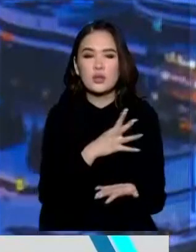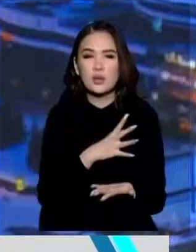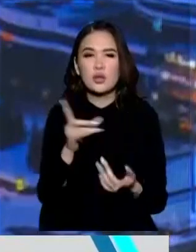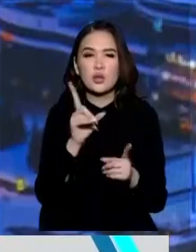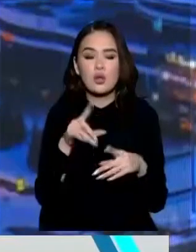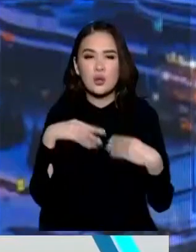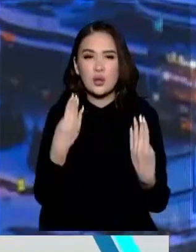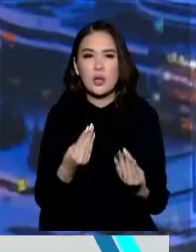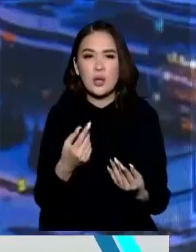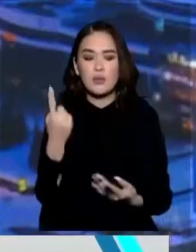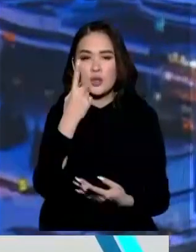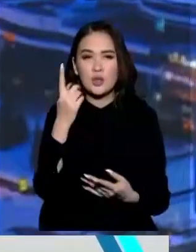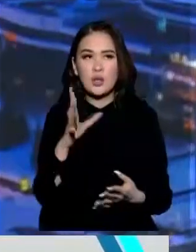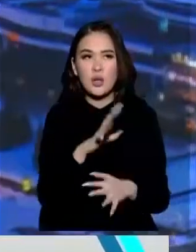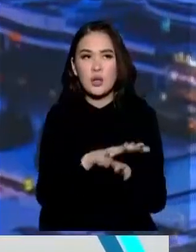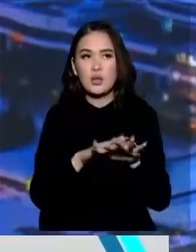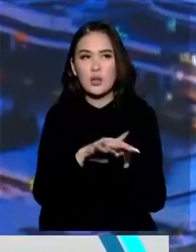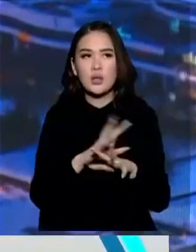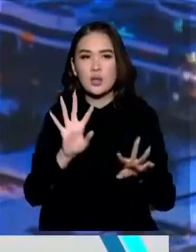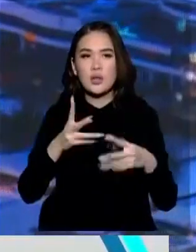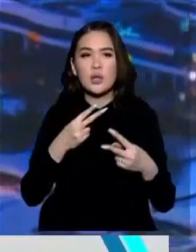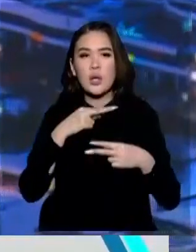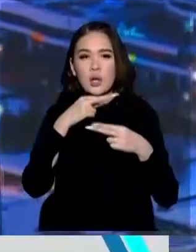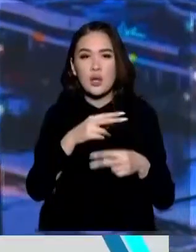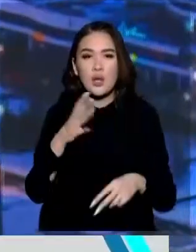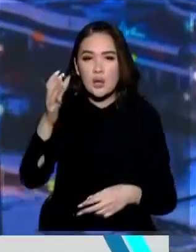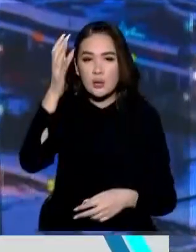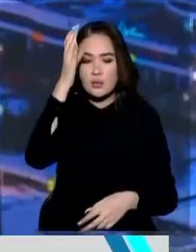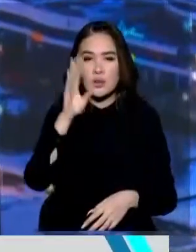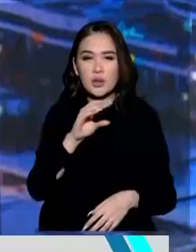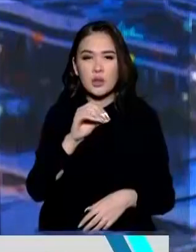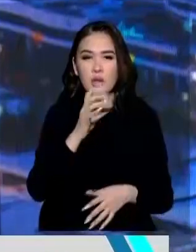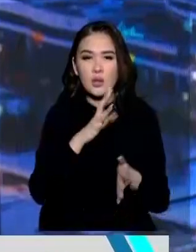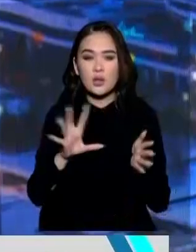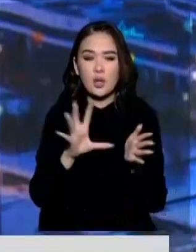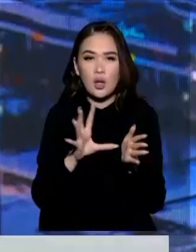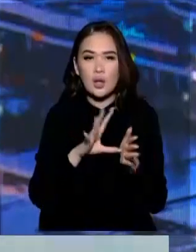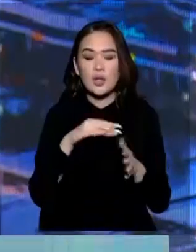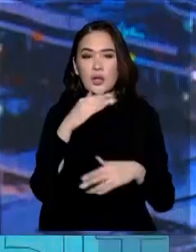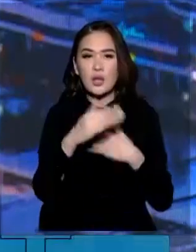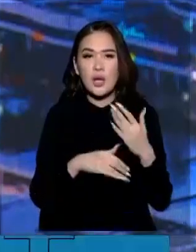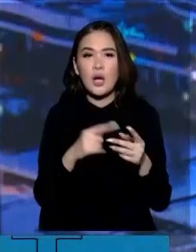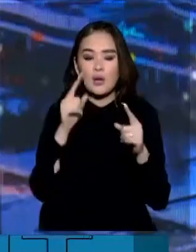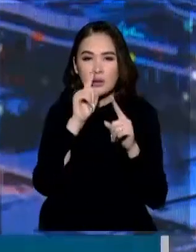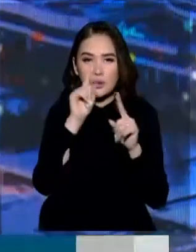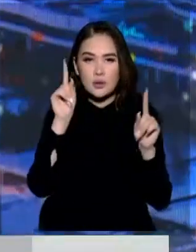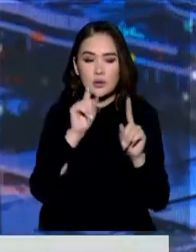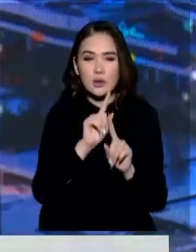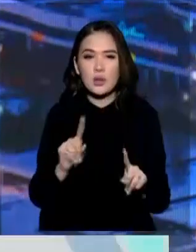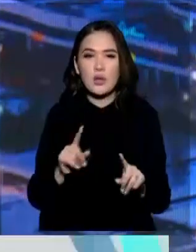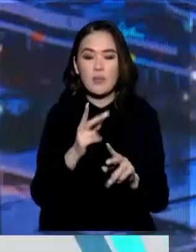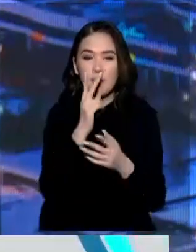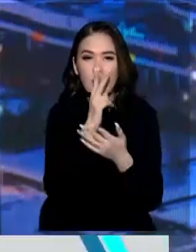Енді біріншіден халықаралық тәжірибеге қарасаңыздар, ғылымға және технология инновацияларға ерекше көзбен қарайтын,